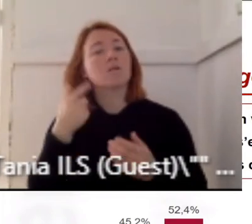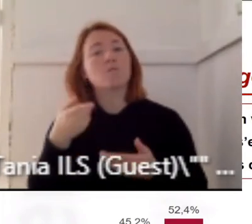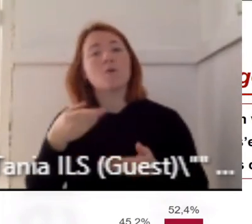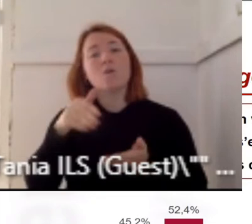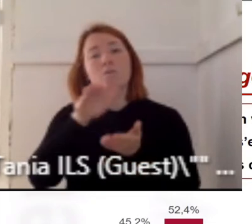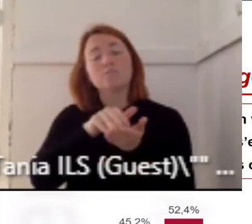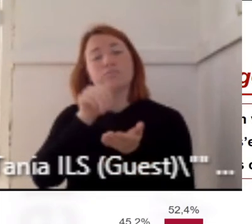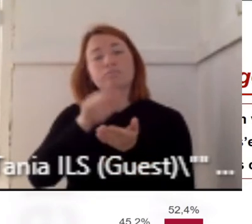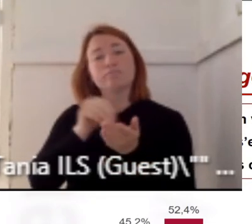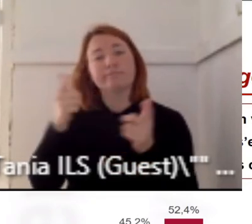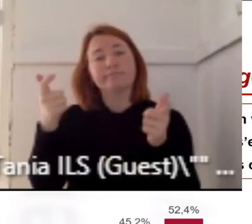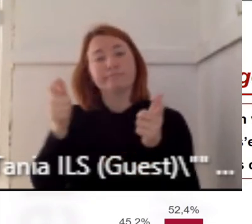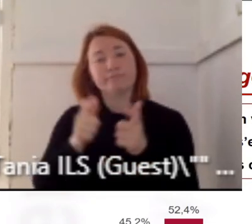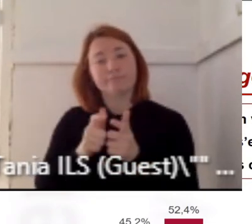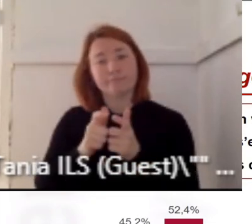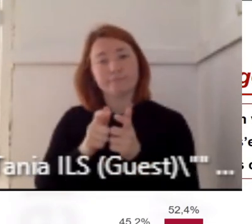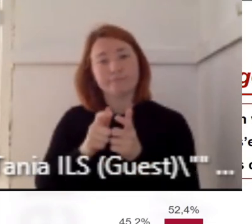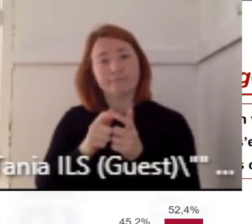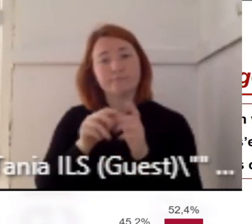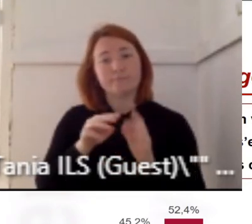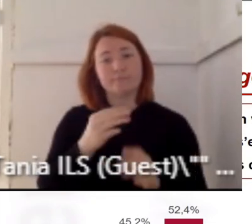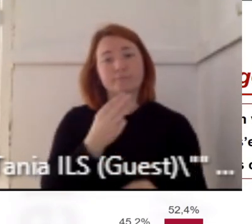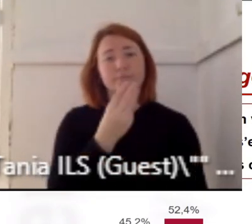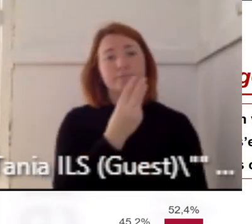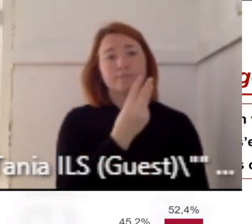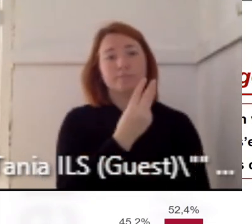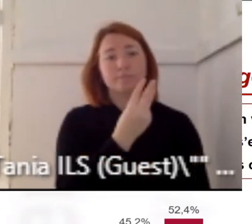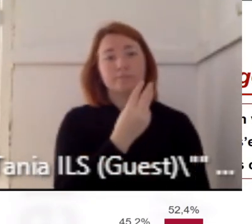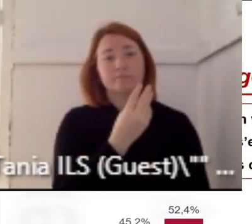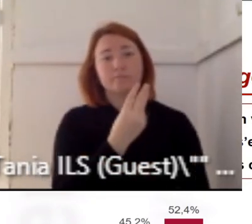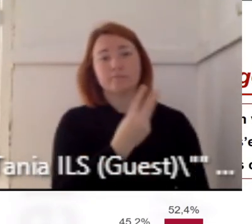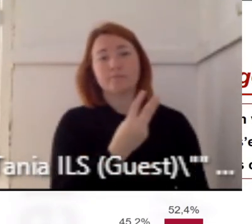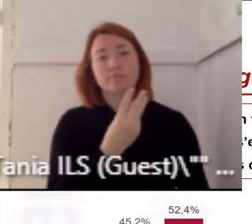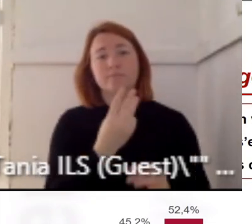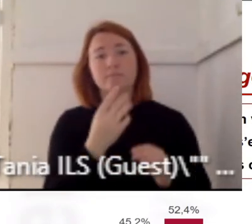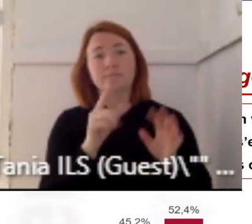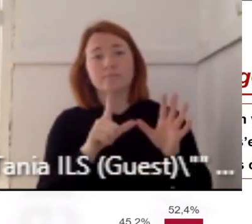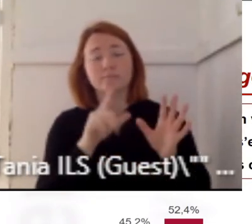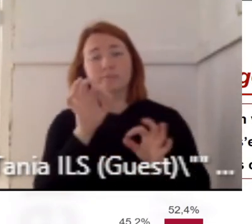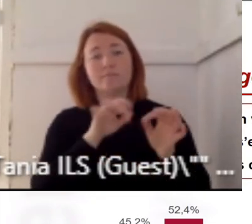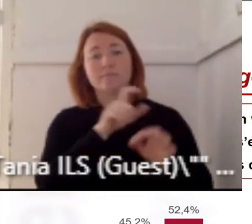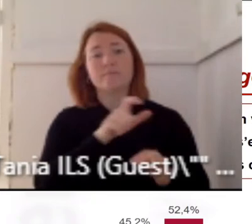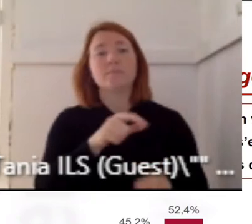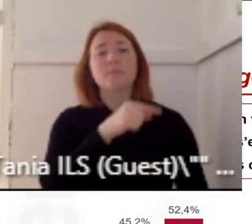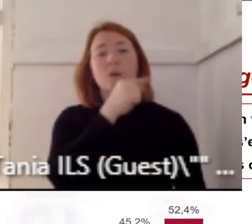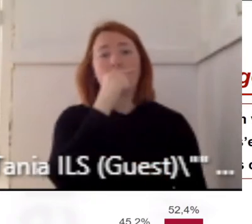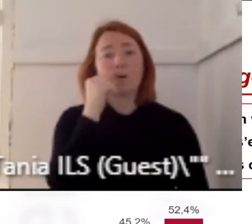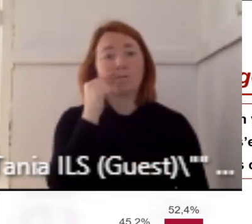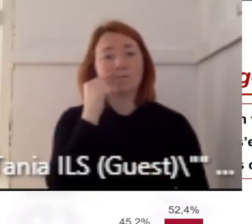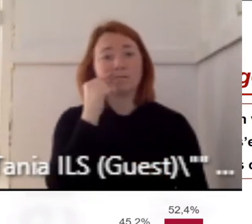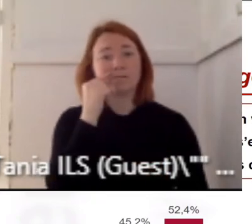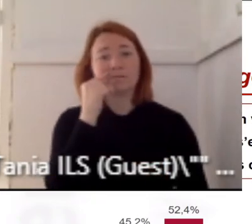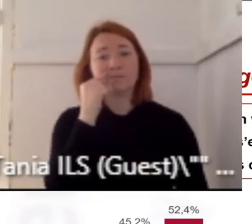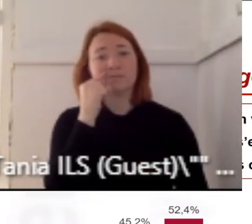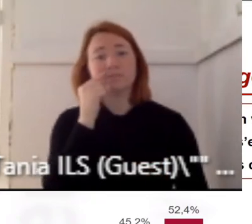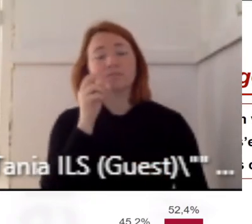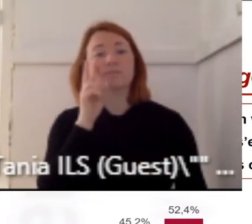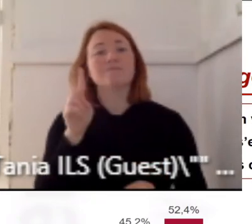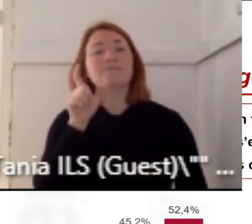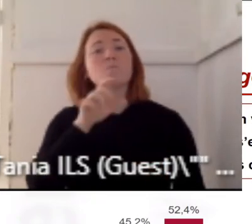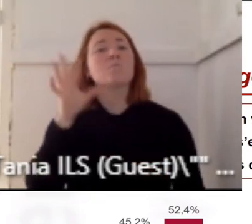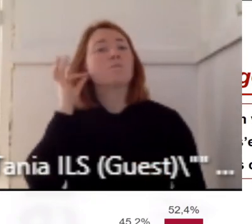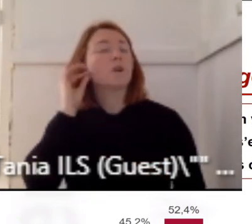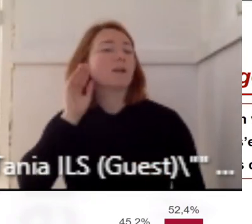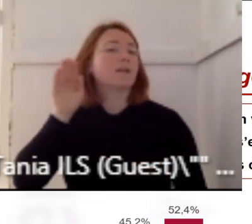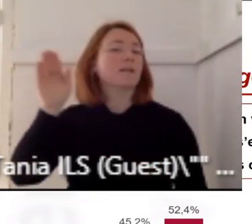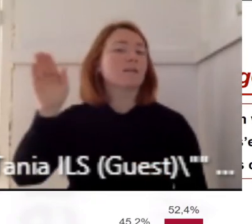al 37% dels homes, i aquest percentatge que s'eleva fins al 53,4% en el cas de les dones estrangeres, a